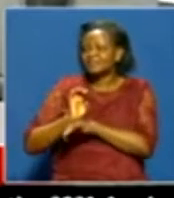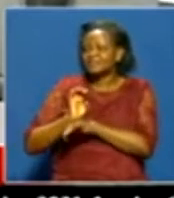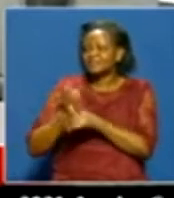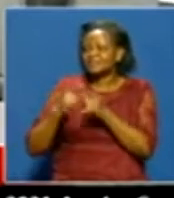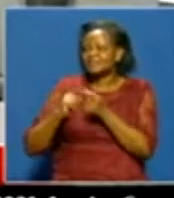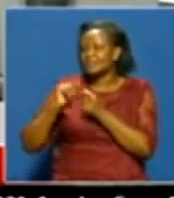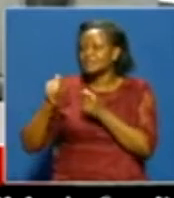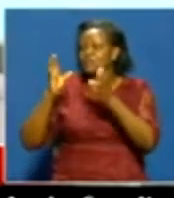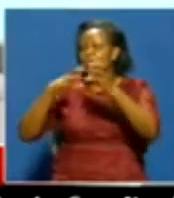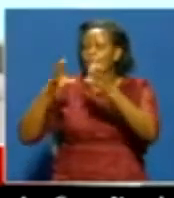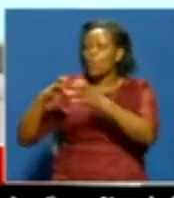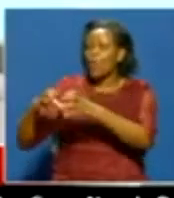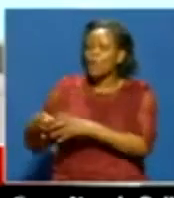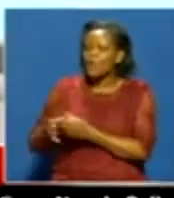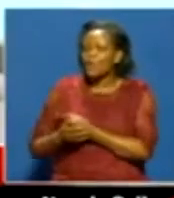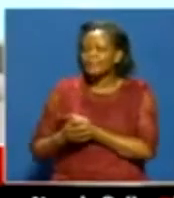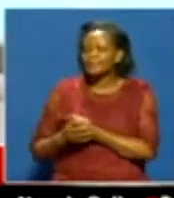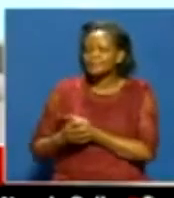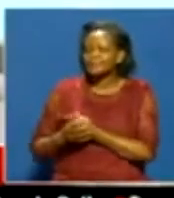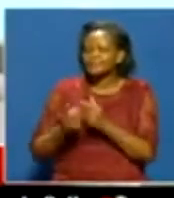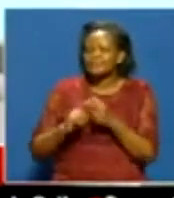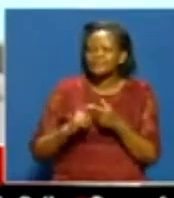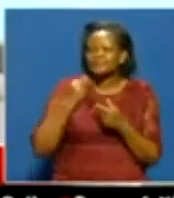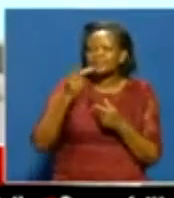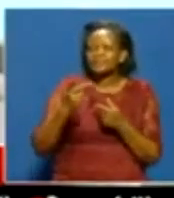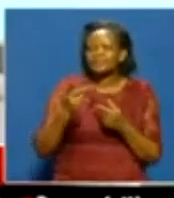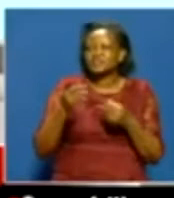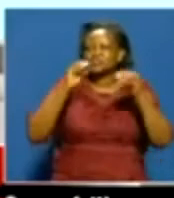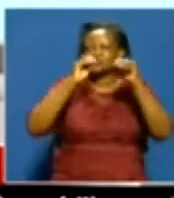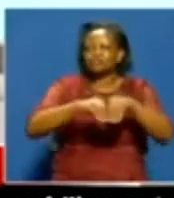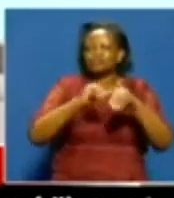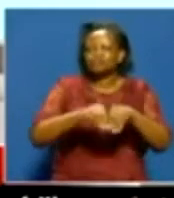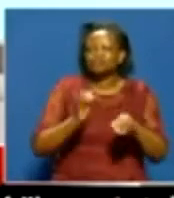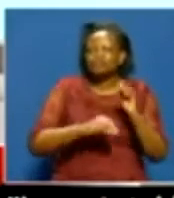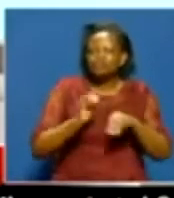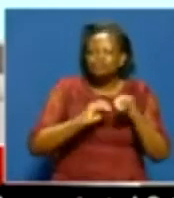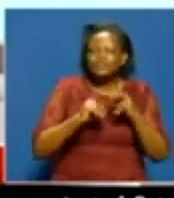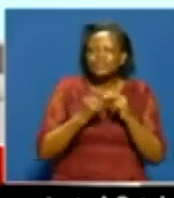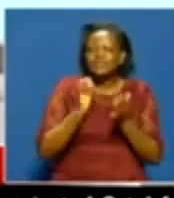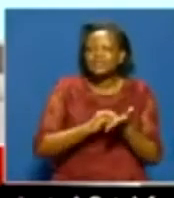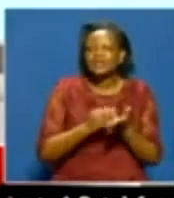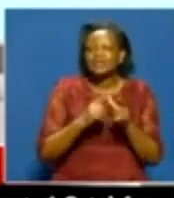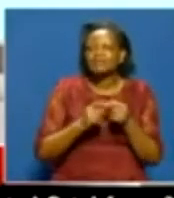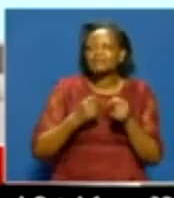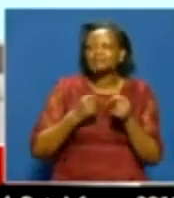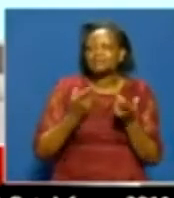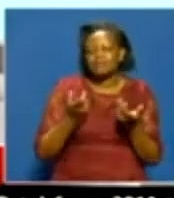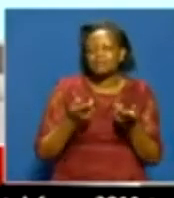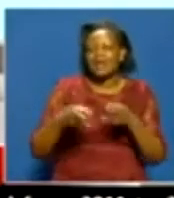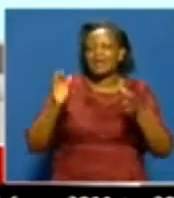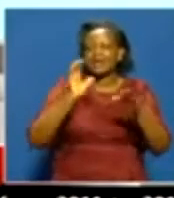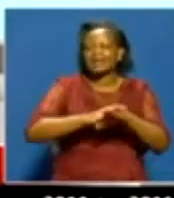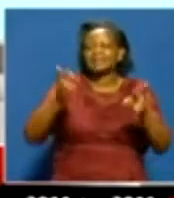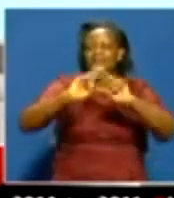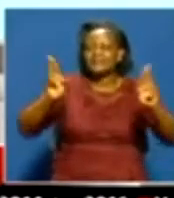vikundi fulani fulani. Unaona tushaona mpaka michango imeanza tena. Kumaanisha watu wananoa visu vyao. Sababu